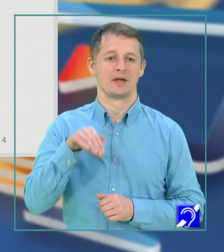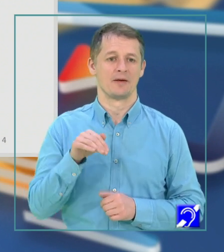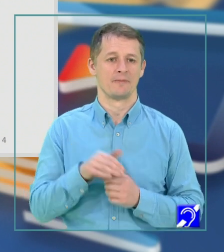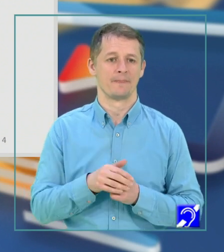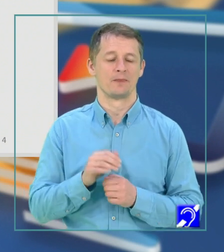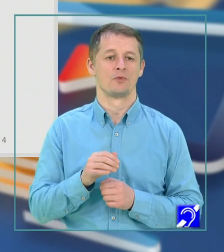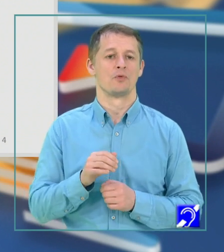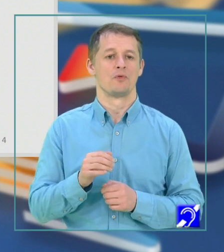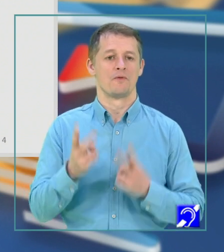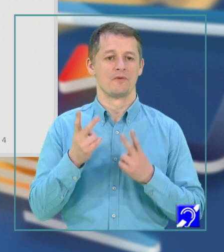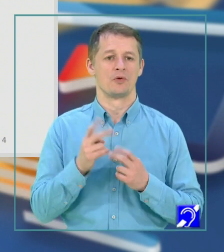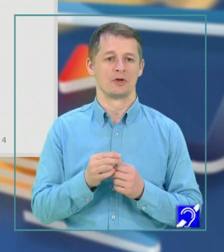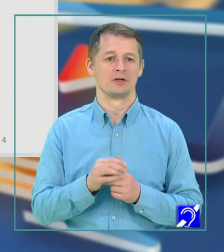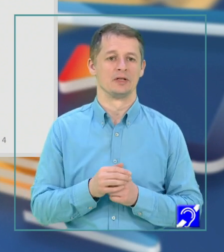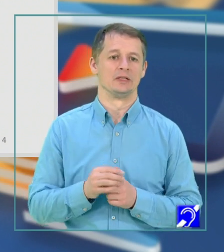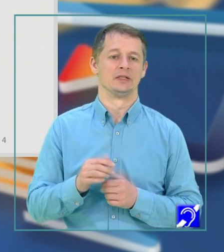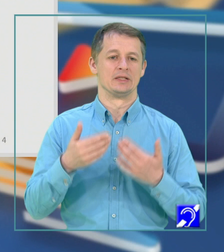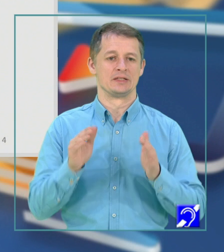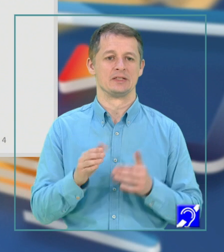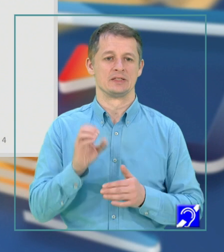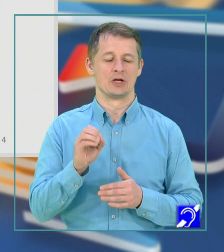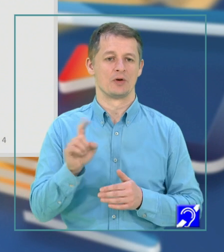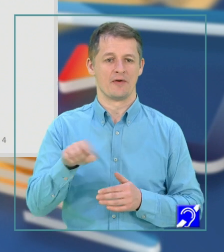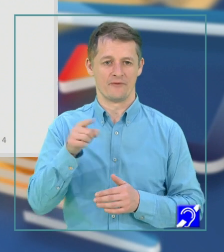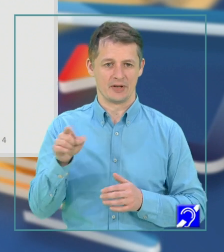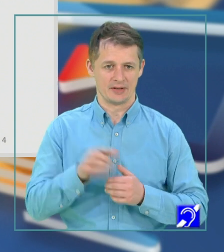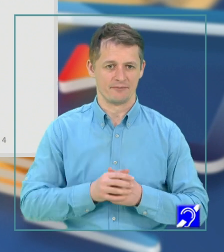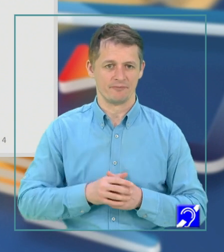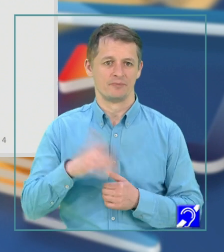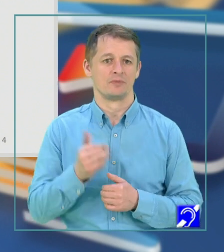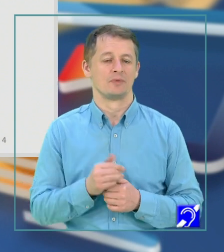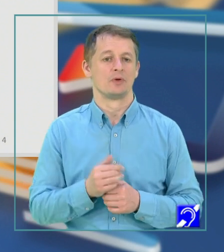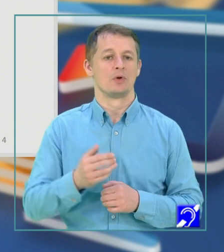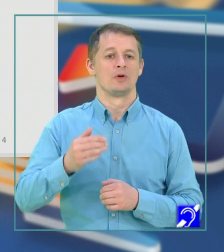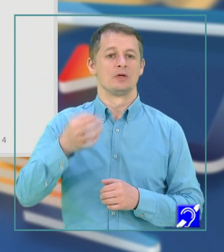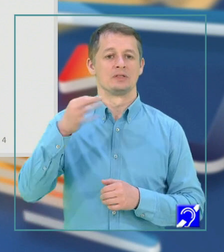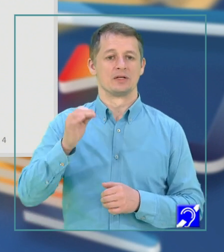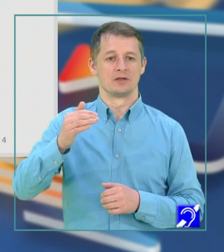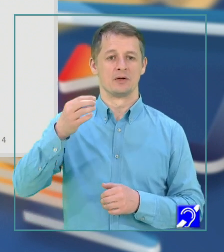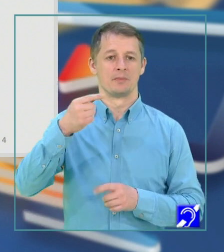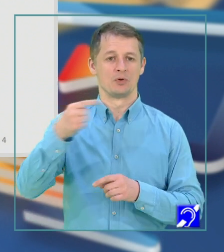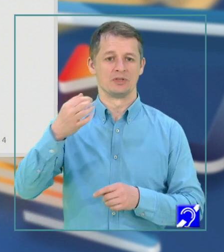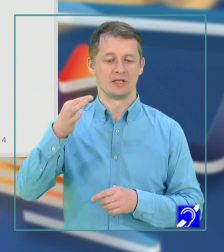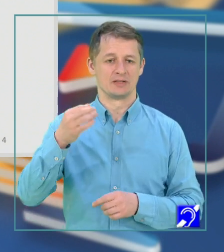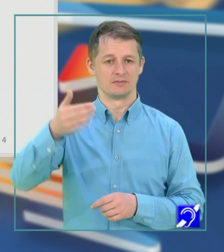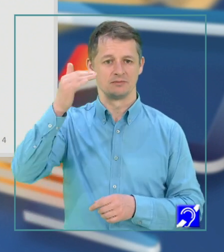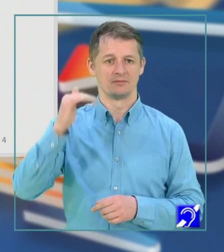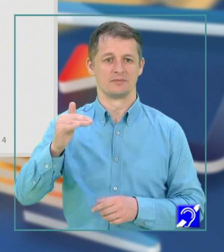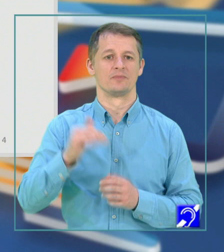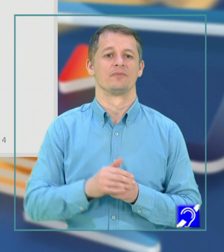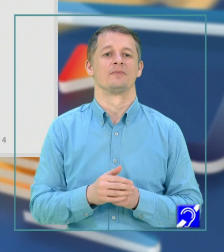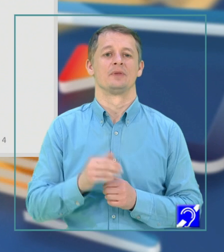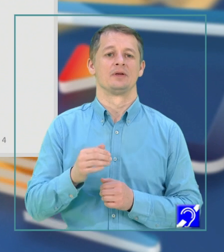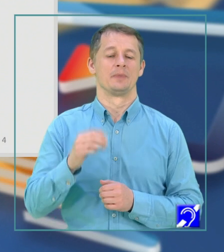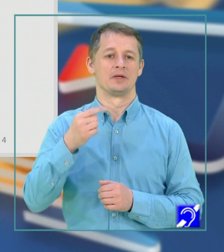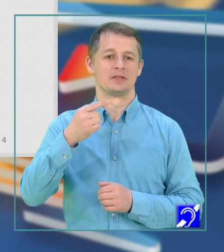în intervalul deschis 0 infinit, dată prin f de x egal cu 10 minus x supra 10 plus x. Demonstrați că f de x compus